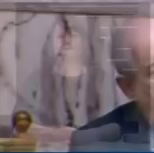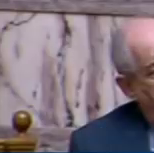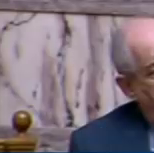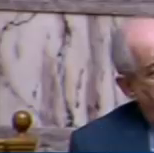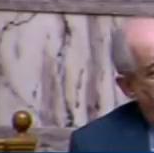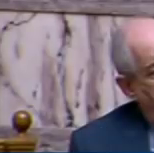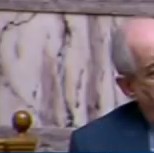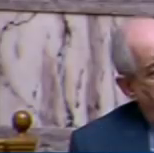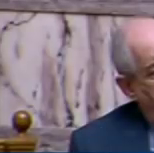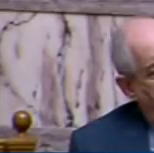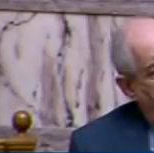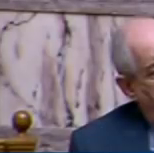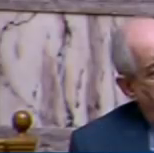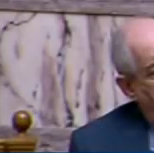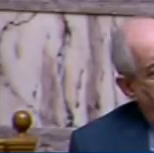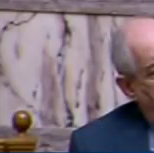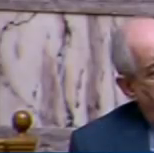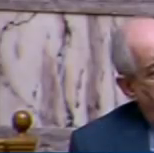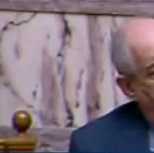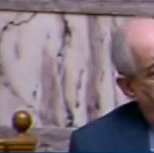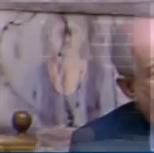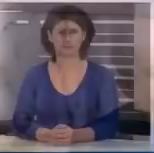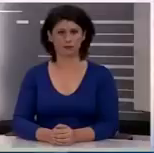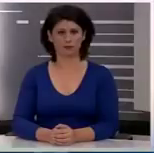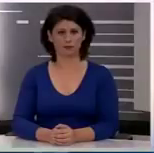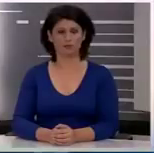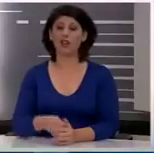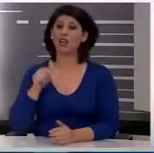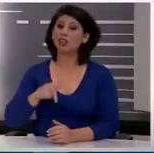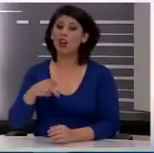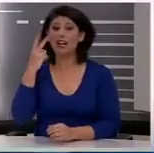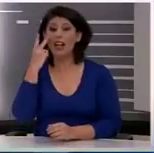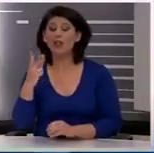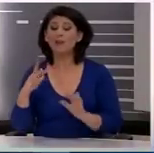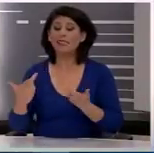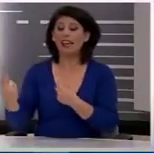Πάμε λοιπόν τώρα στην σύσταση του, στη δημιουργία του εγκλήματος.